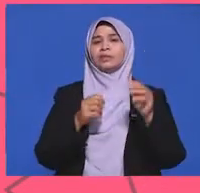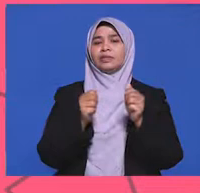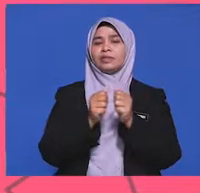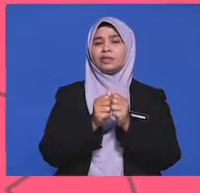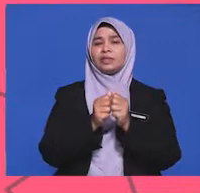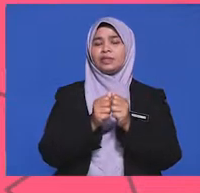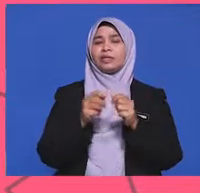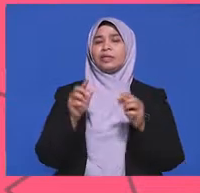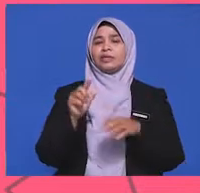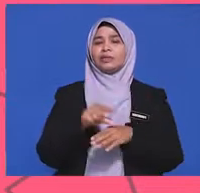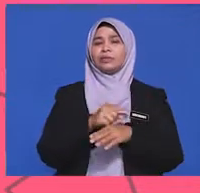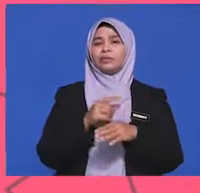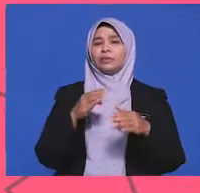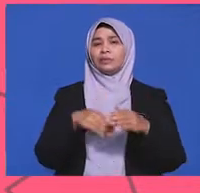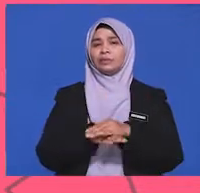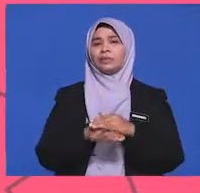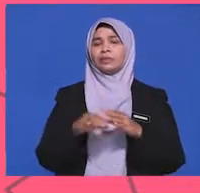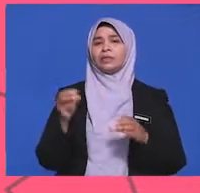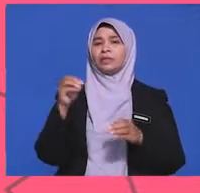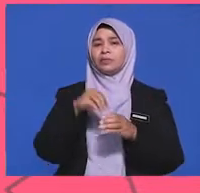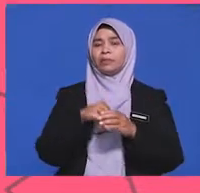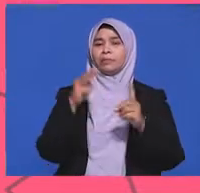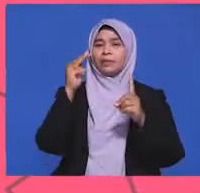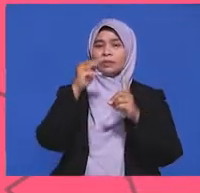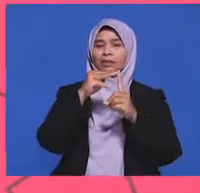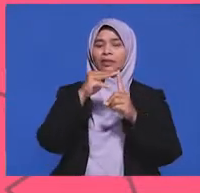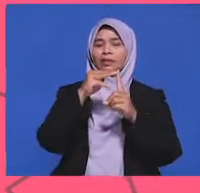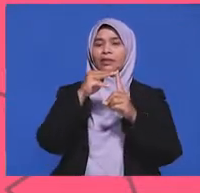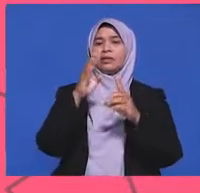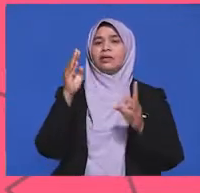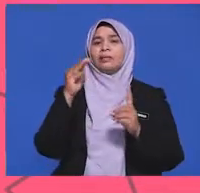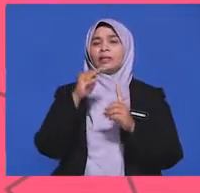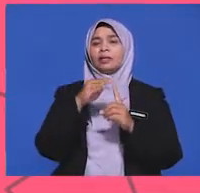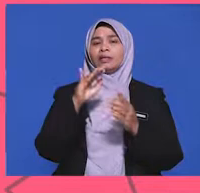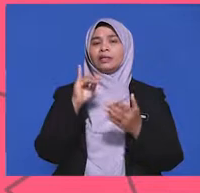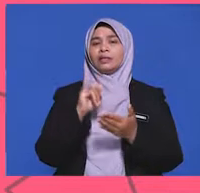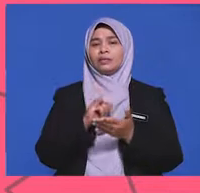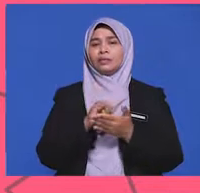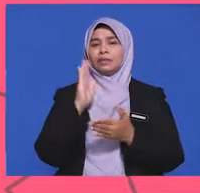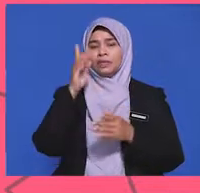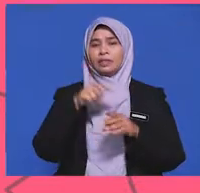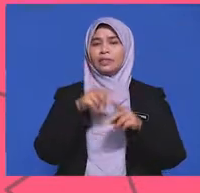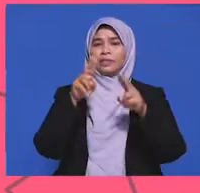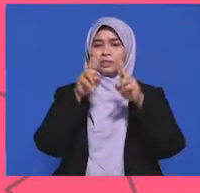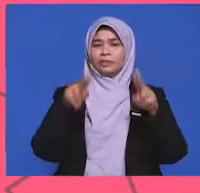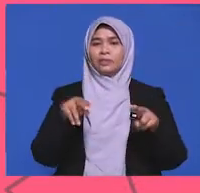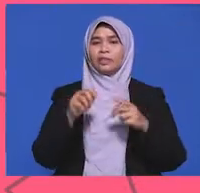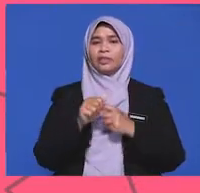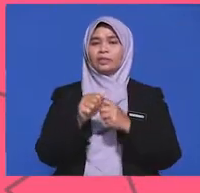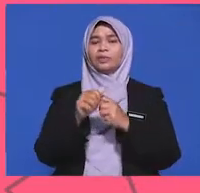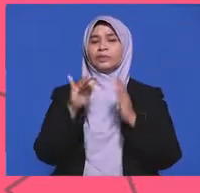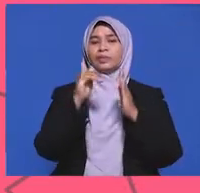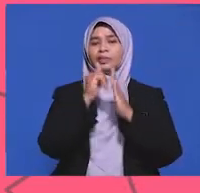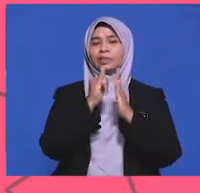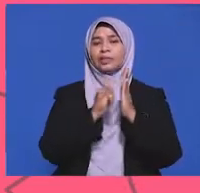dengan pengguna memasukkan input markah. Markah tersebut akan diuji mengikut